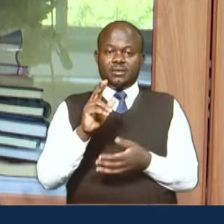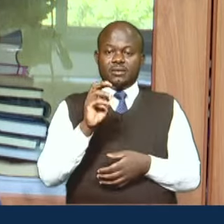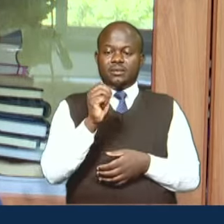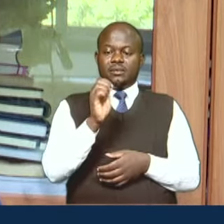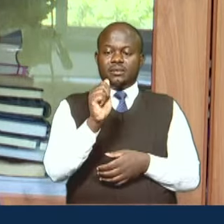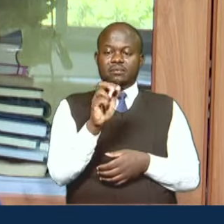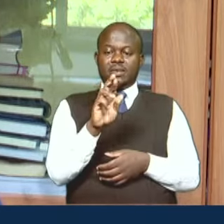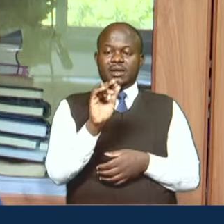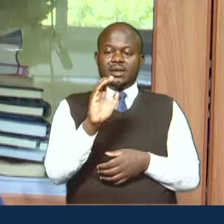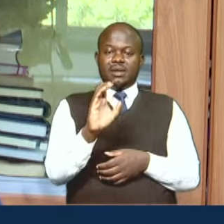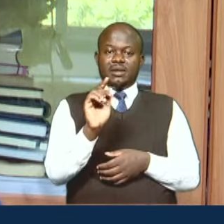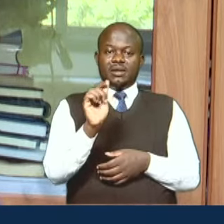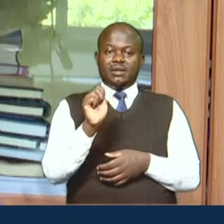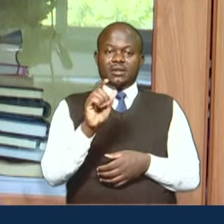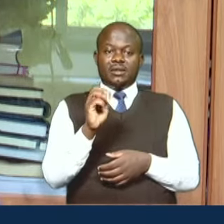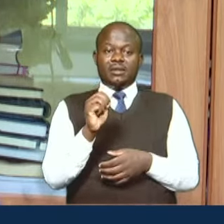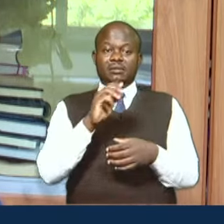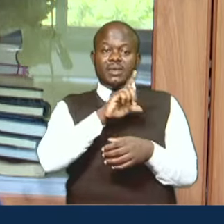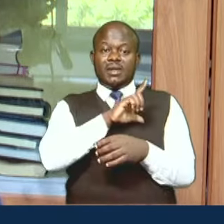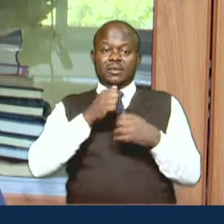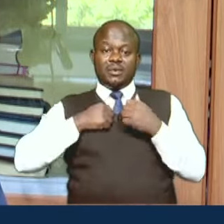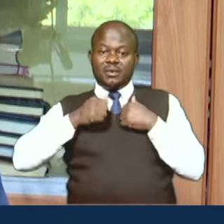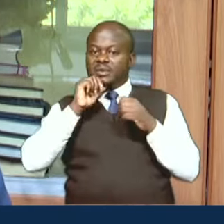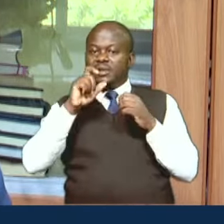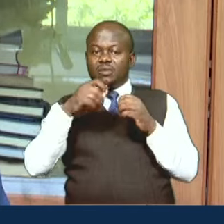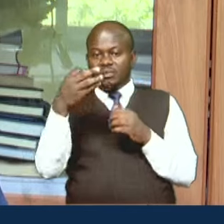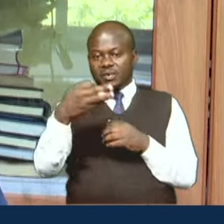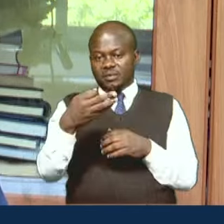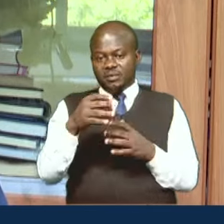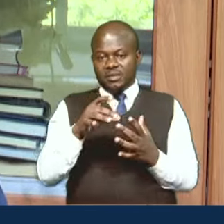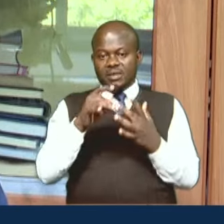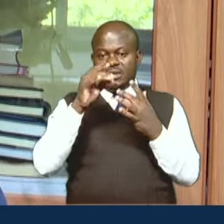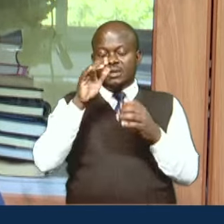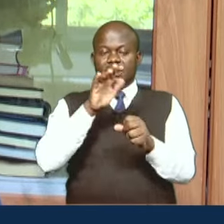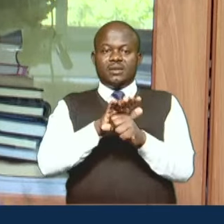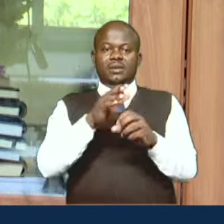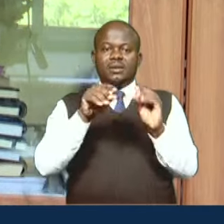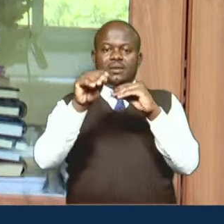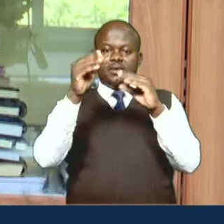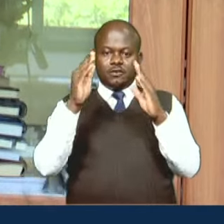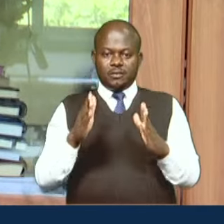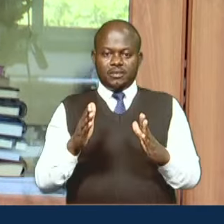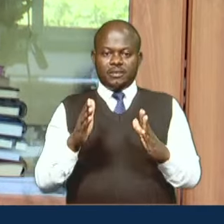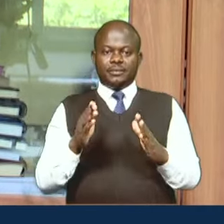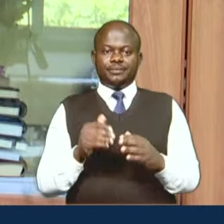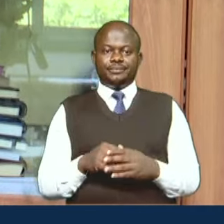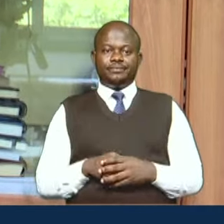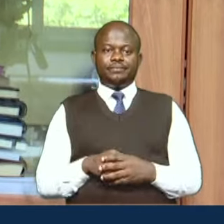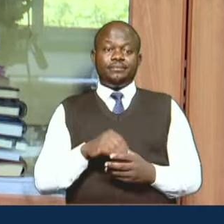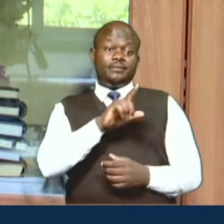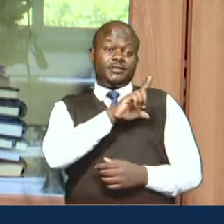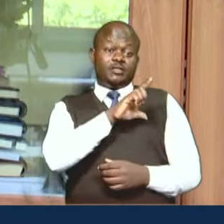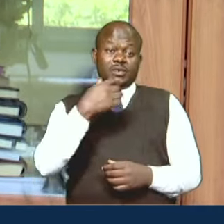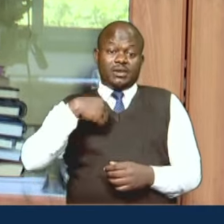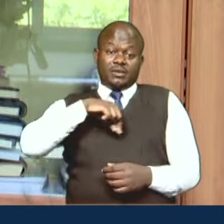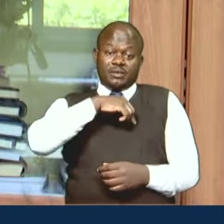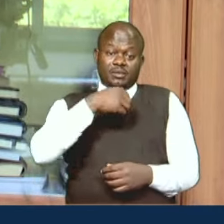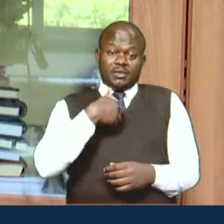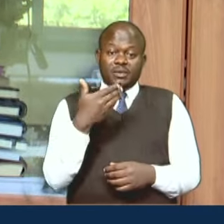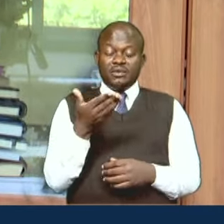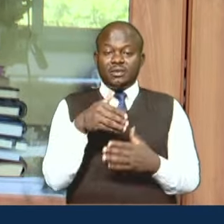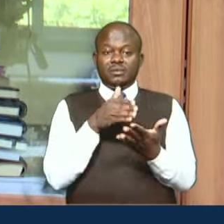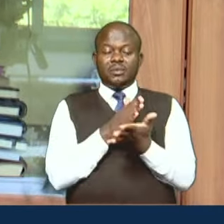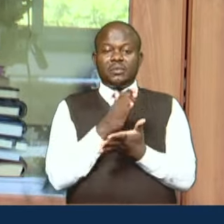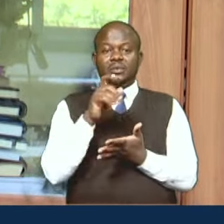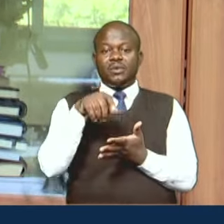Karima asanga yari amahirwe abanyarwanda badakwiye gukerensa by'umwihariko abacuruzi. Amahirwe turayafite mu by'ukuri ni